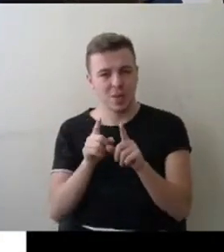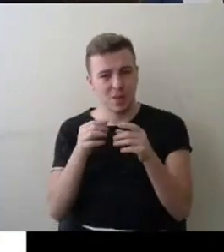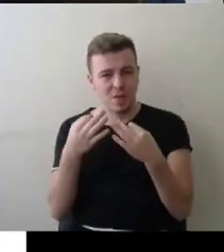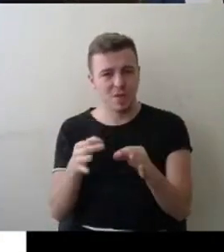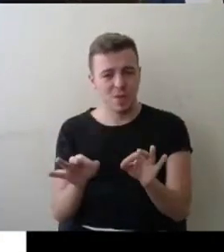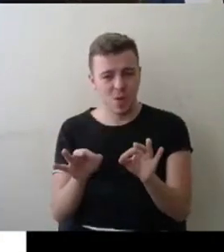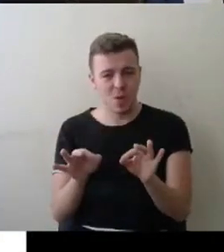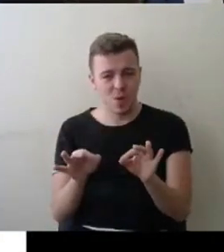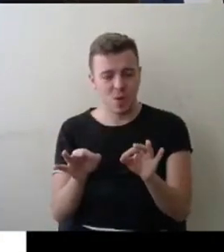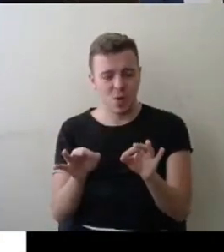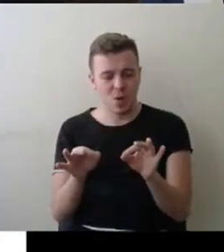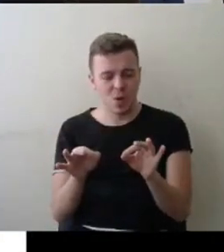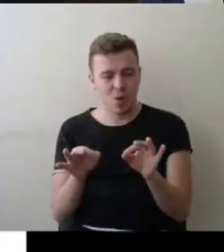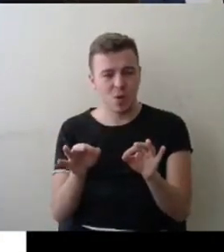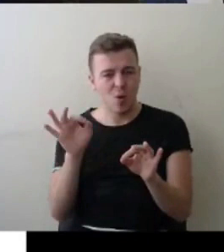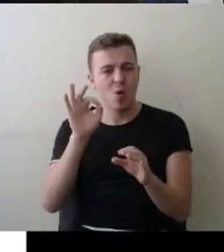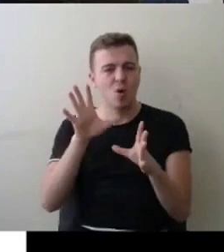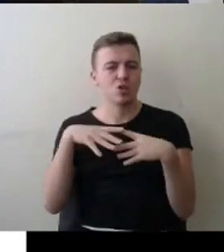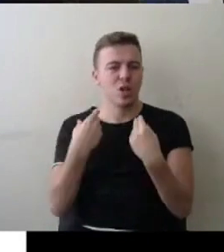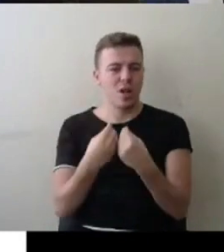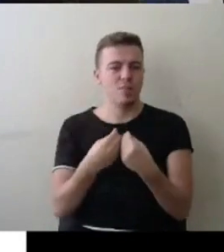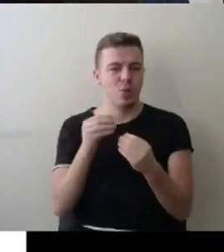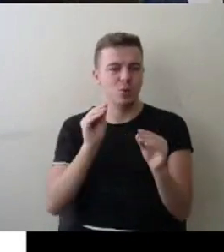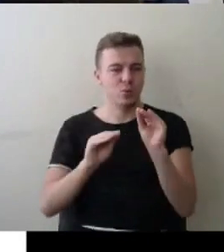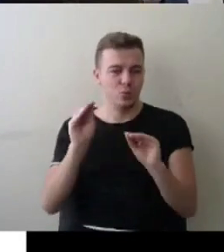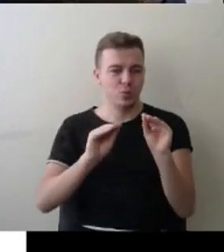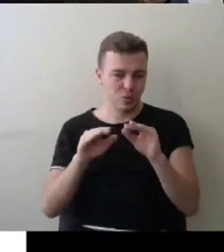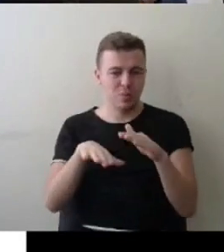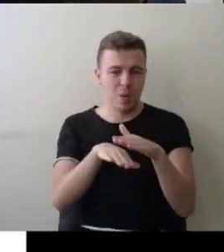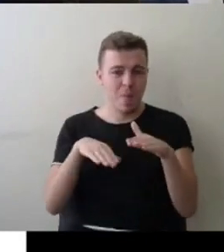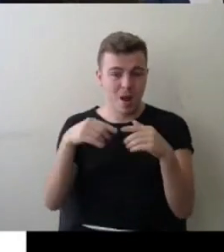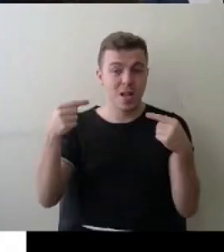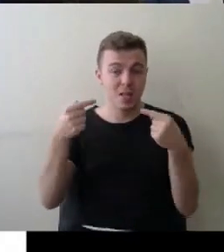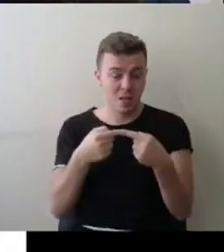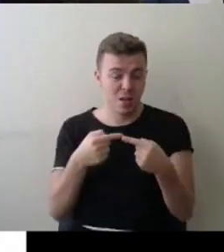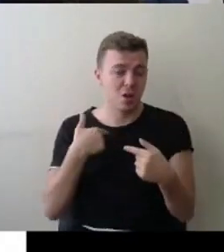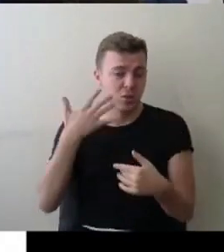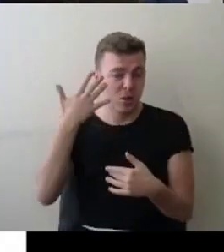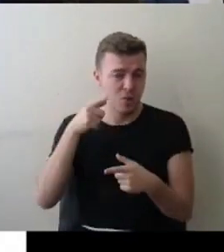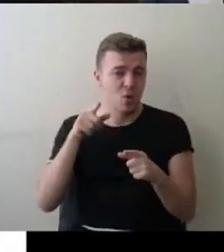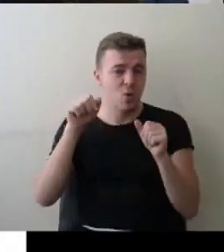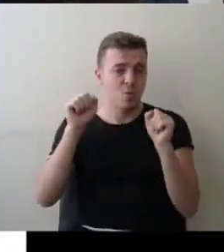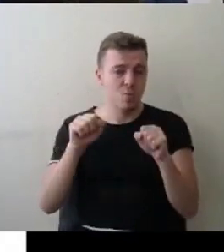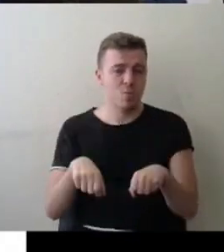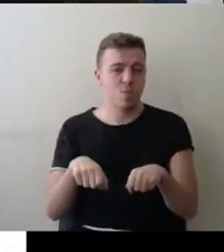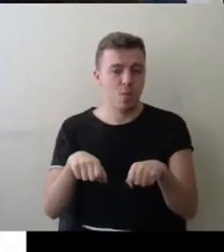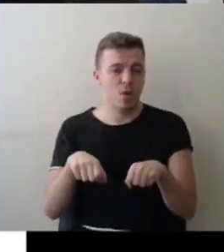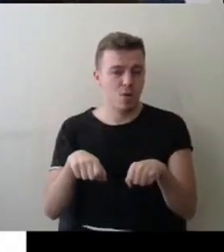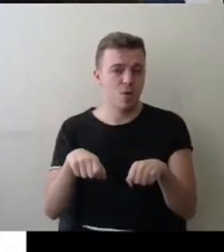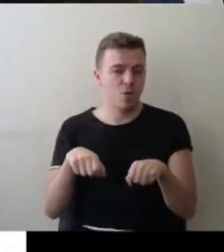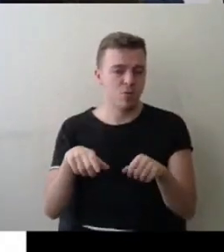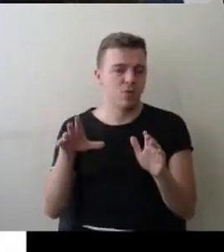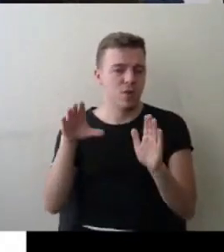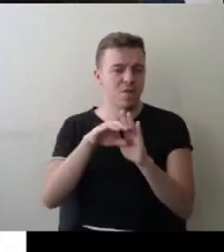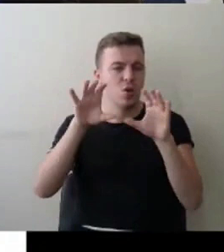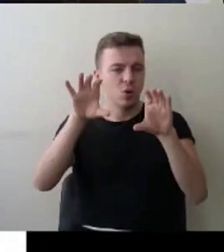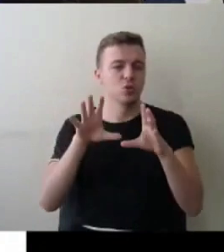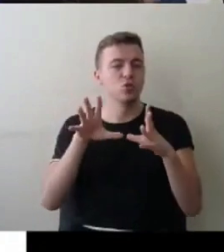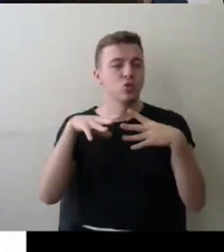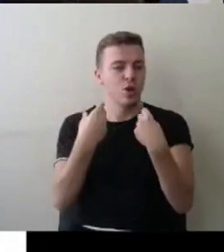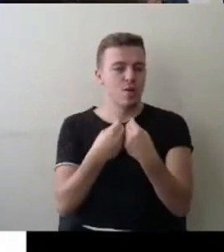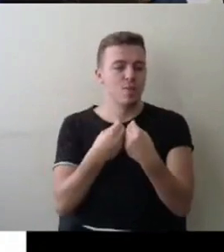pretenduojančių į šeimos atsiradimo pagrindus, mano manimu, tai galėtų netitikti konstitucijoje įtvirtinto šeimos